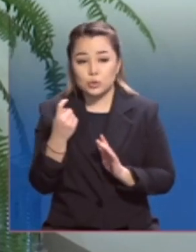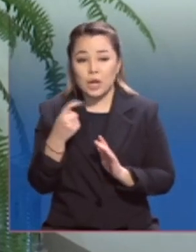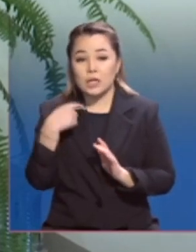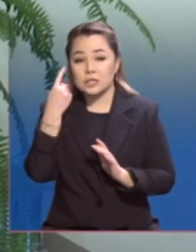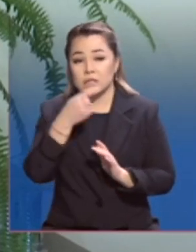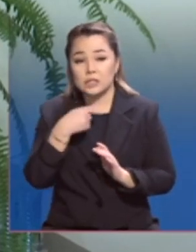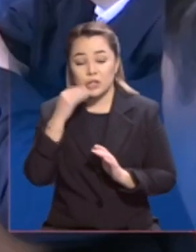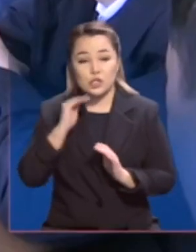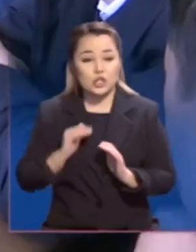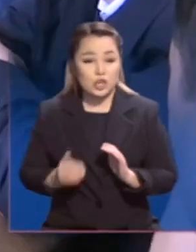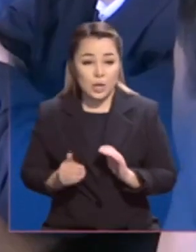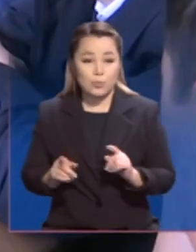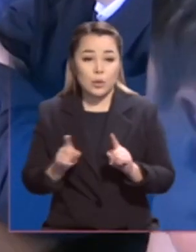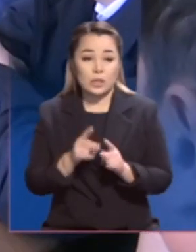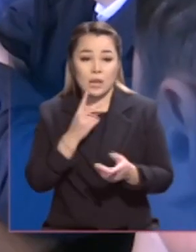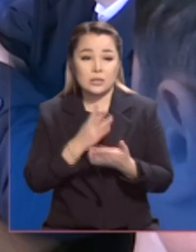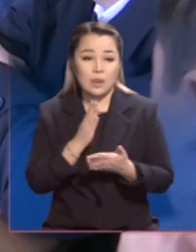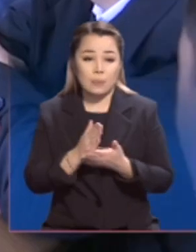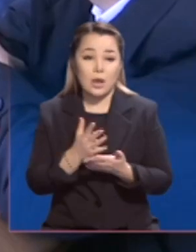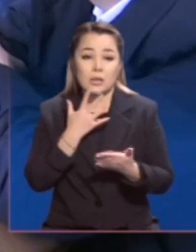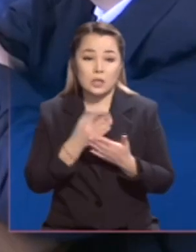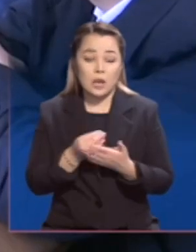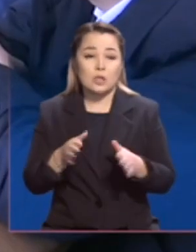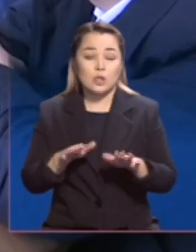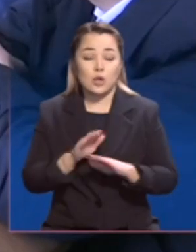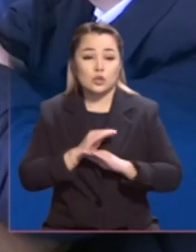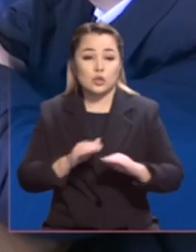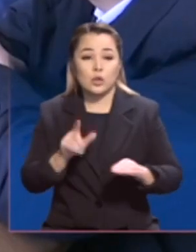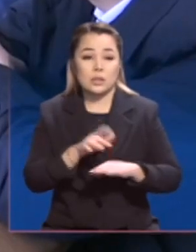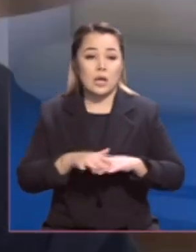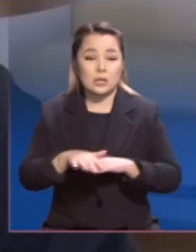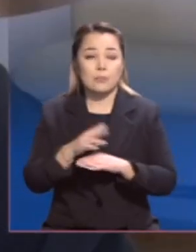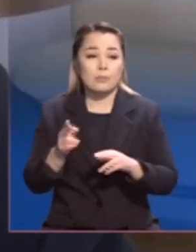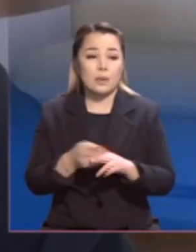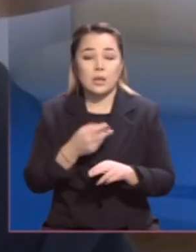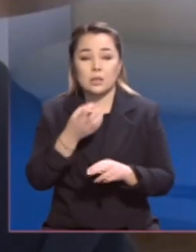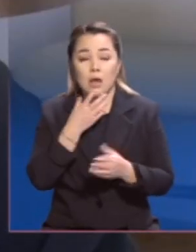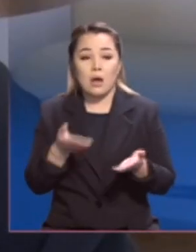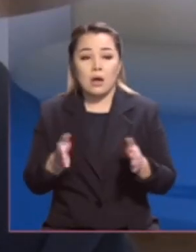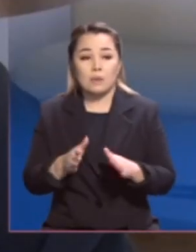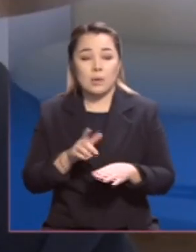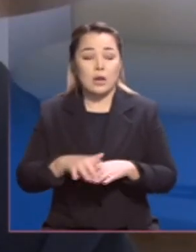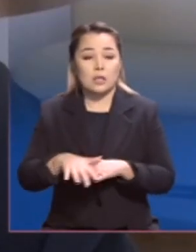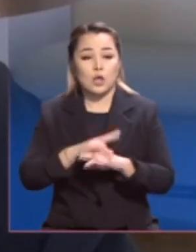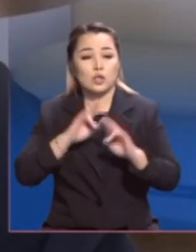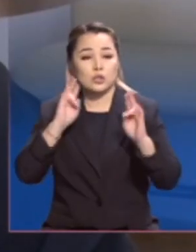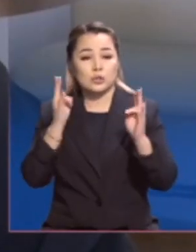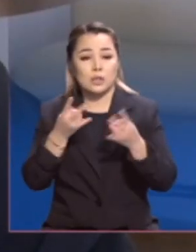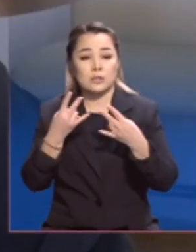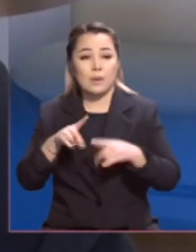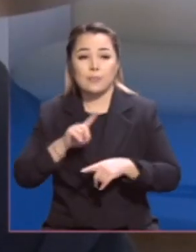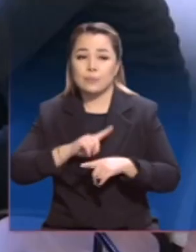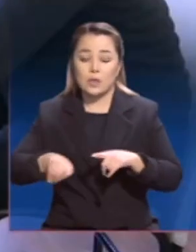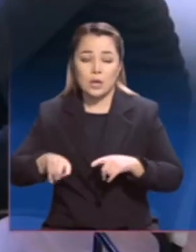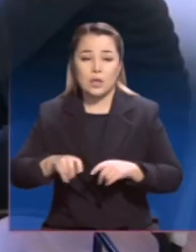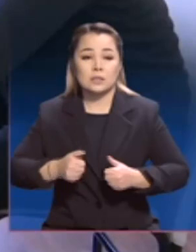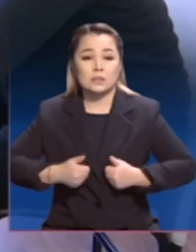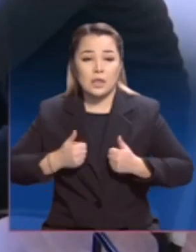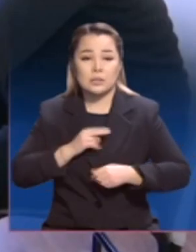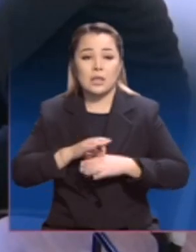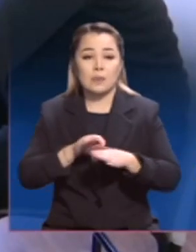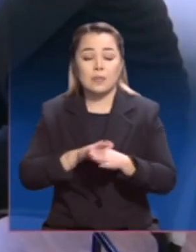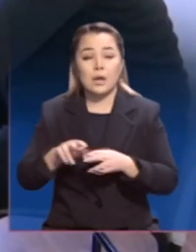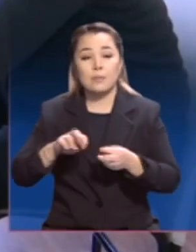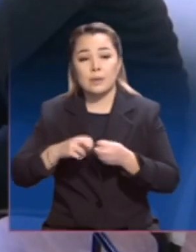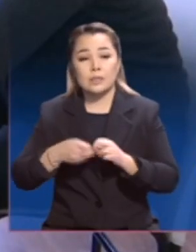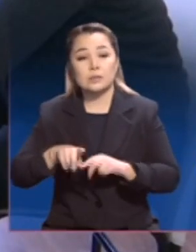жеке меншікті үйлер. Шырт ұйқыда жатқанда жылусыз қалған жұртты дүрліктірмес үшін жергілікті билік шұғыл қимылдауға кірісті. Желідегі